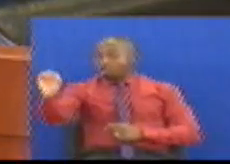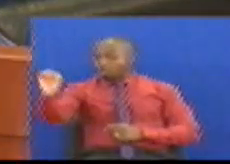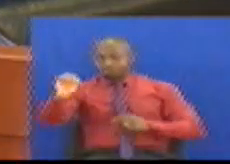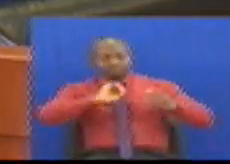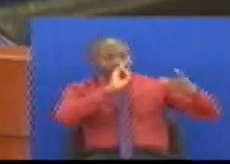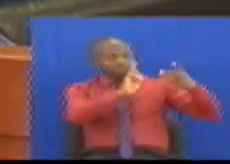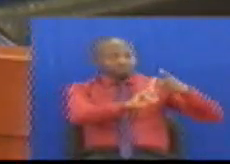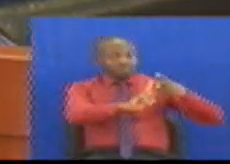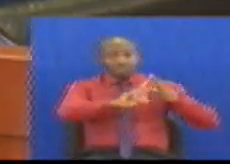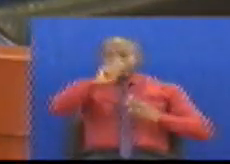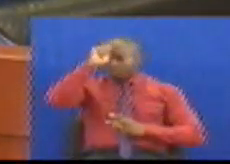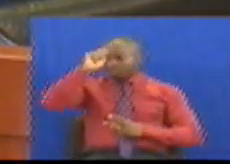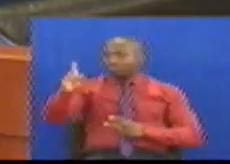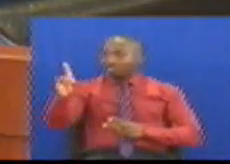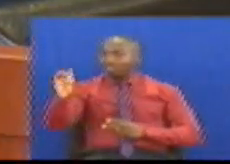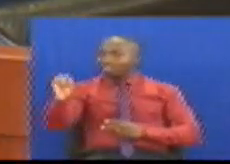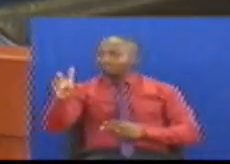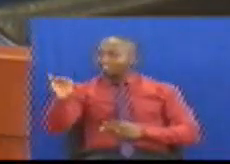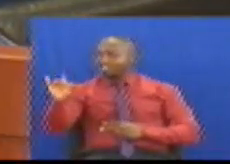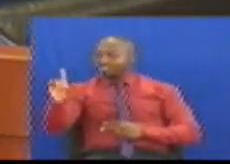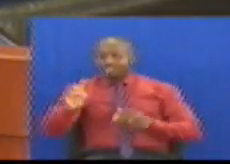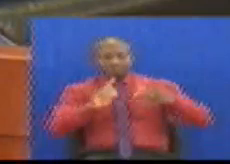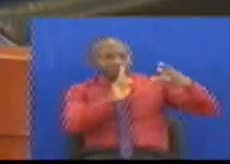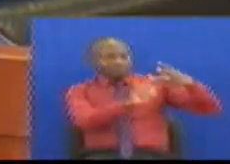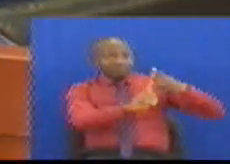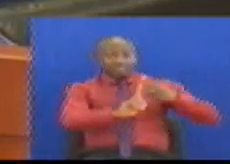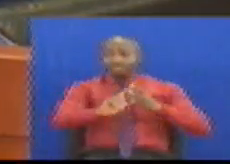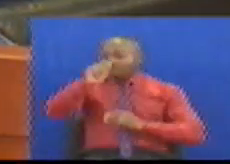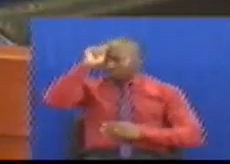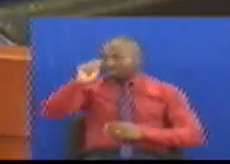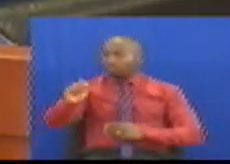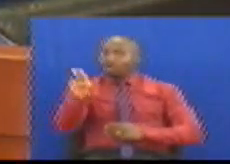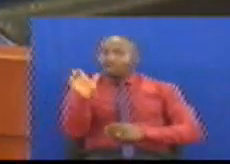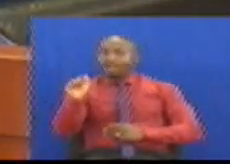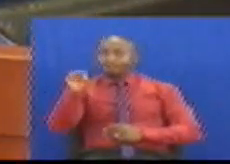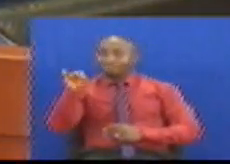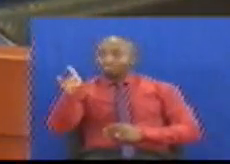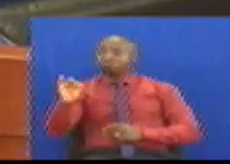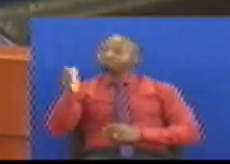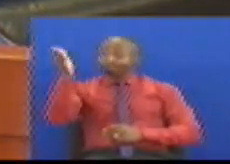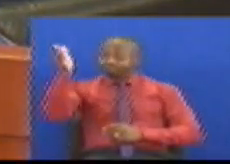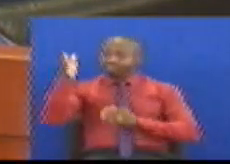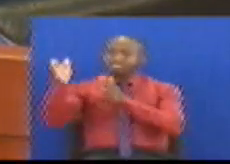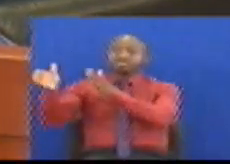mheshimiwa Kosato David Chumi. Mheshimiwa Hamidu Hassan Bobali ajiandae.